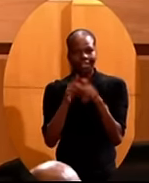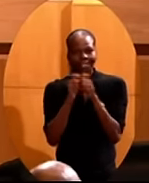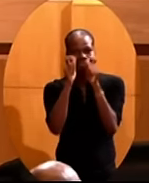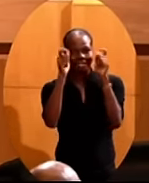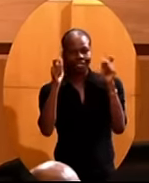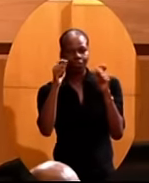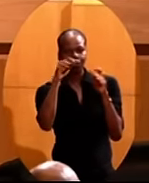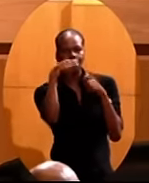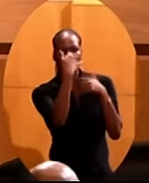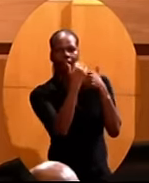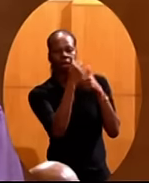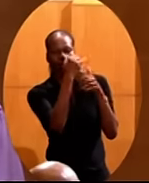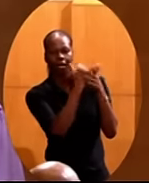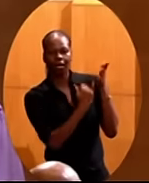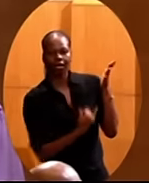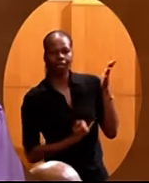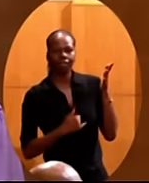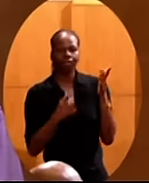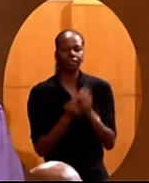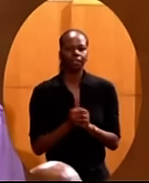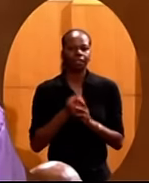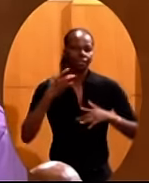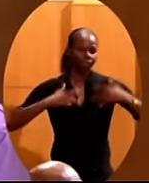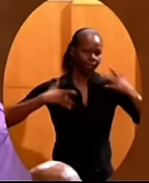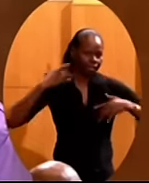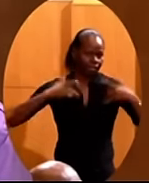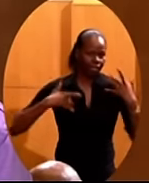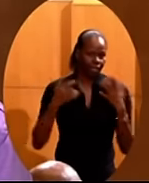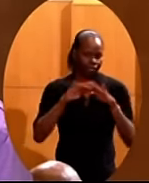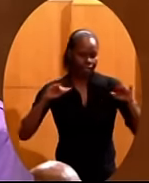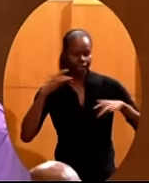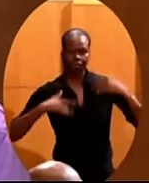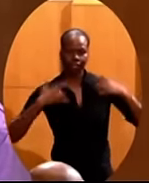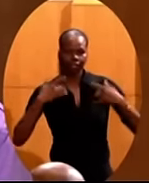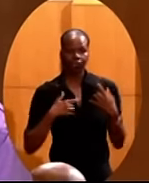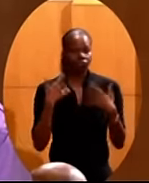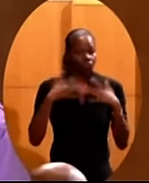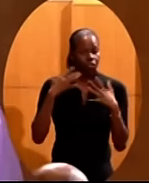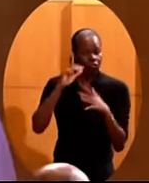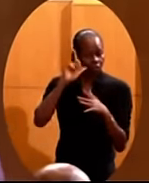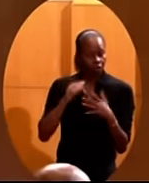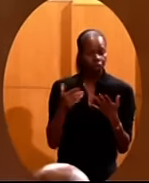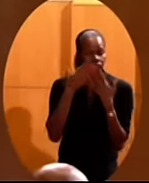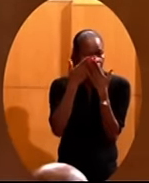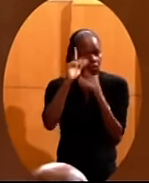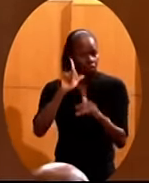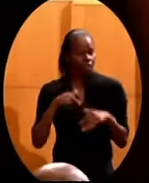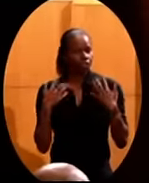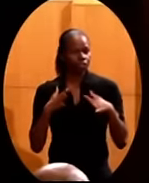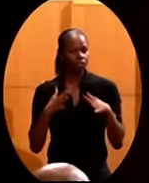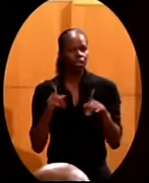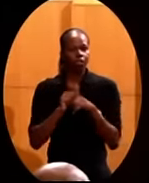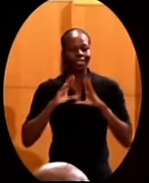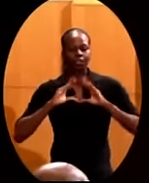des arts de la scène et du spectacle c'est déjà en portefeuille c'est déjà étudié et la